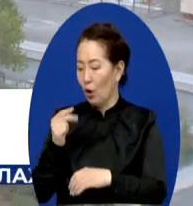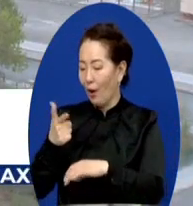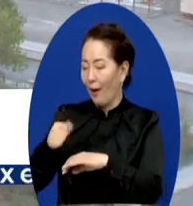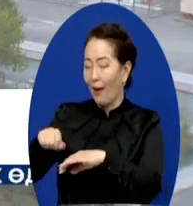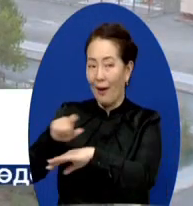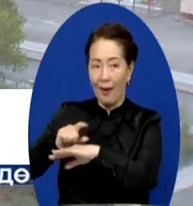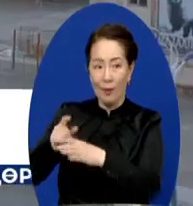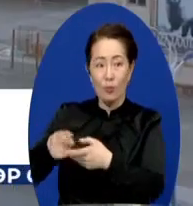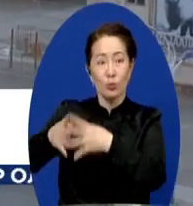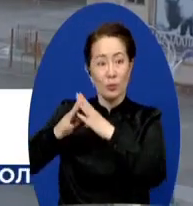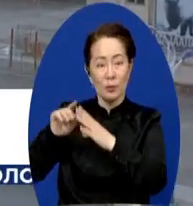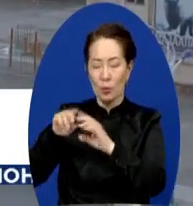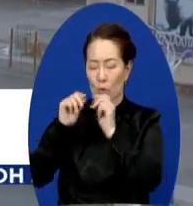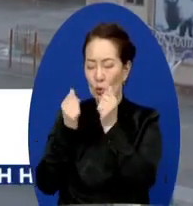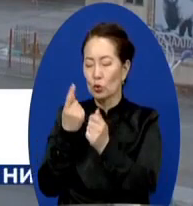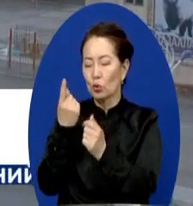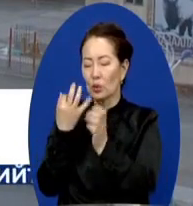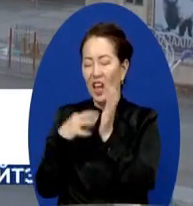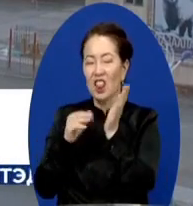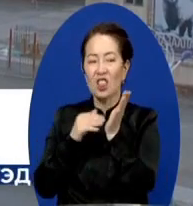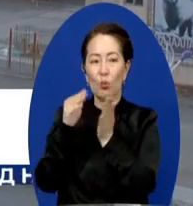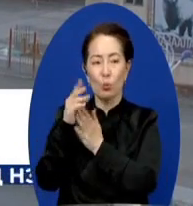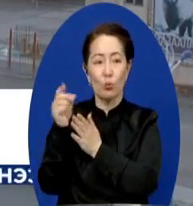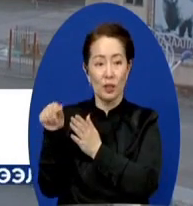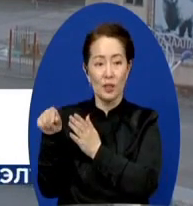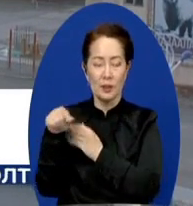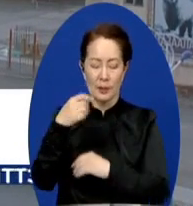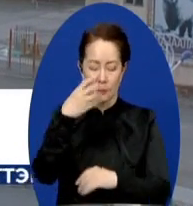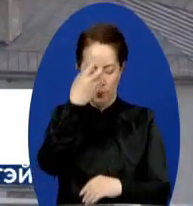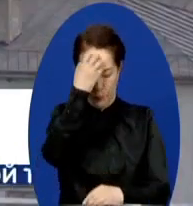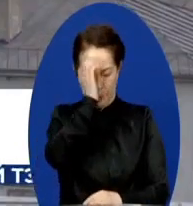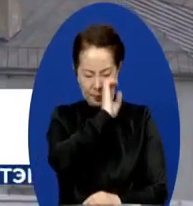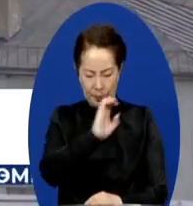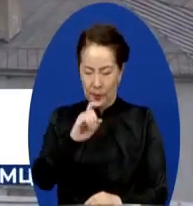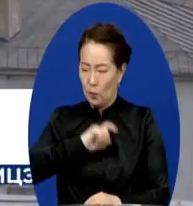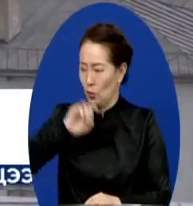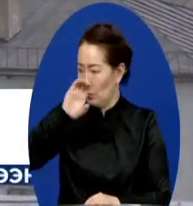бүтээн байгуулалтанд 180 тэрбум төгрөх шаардлагатай. Төр